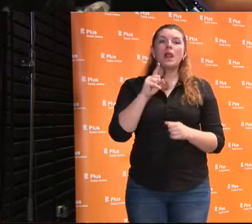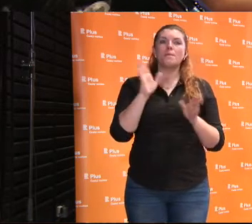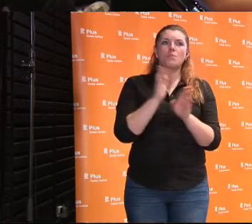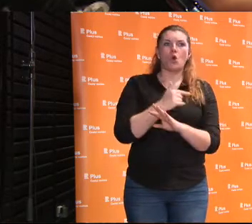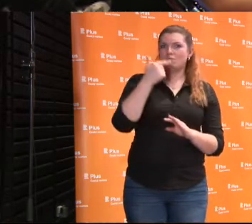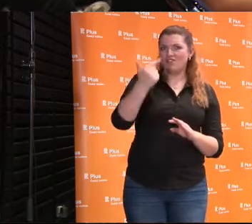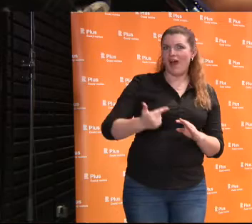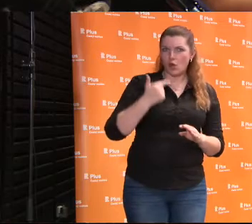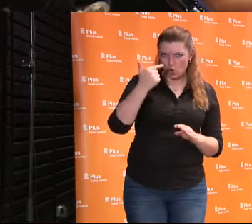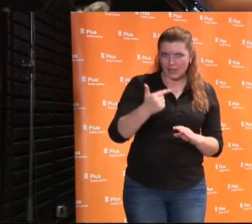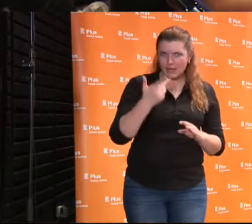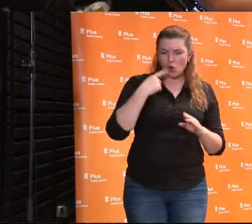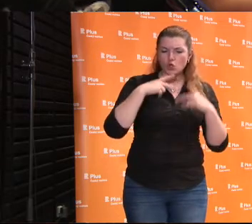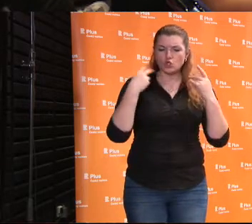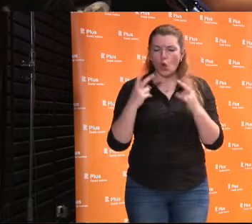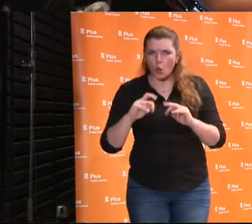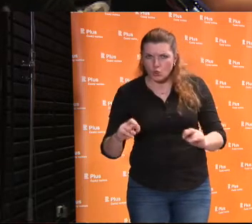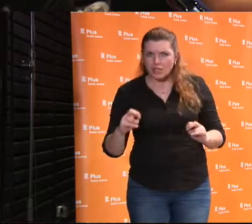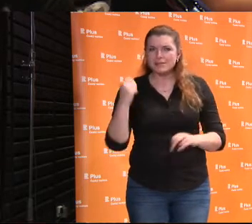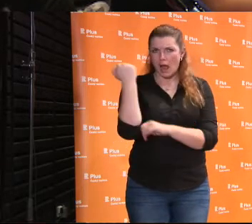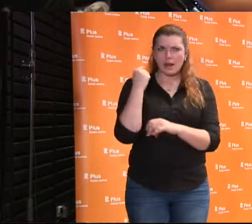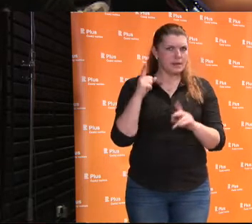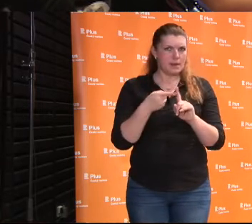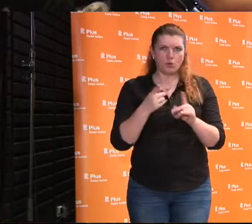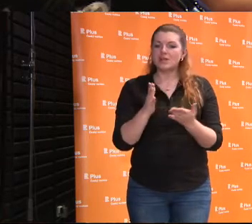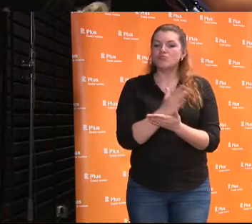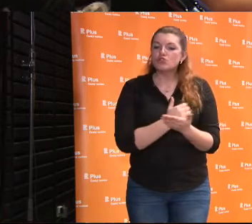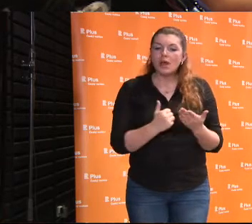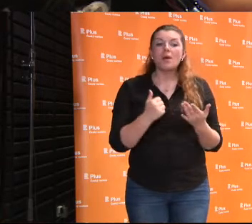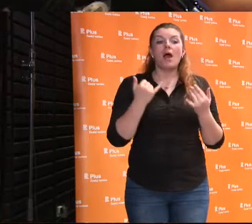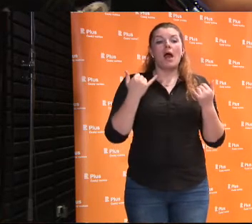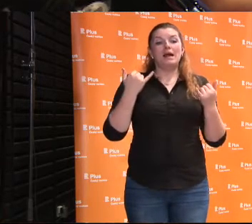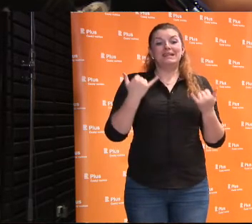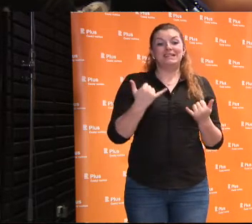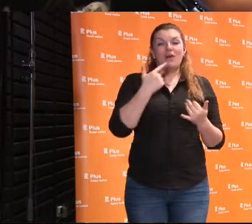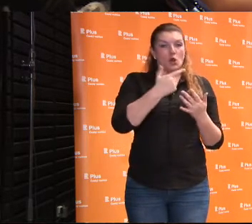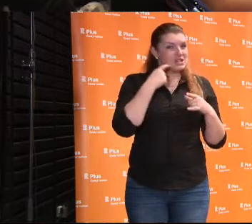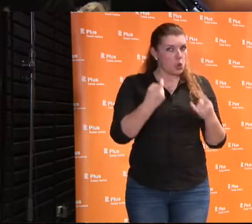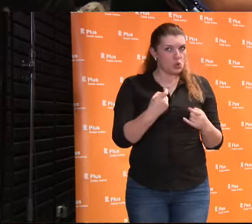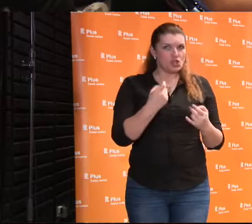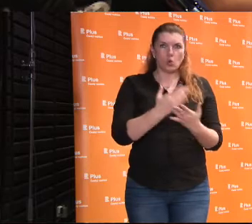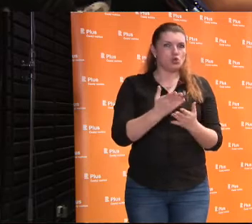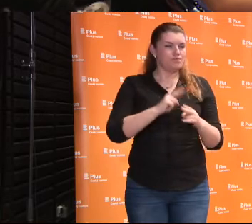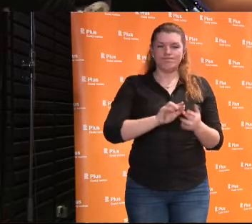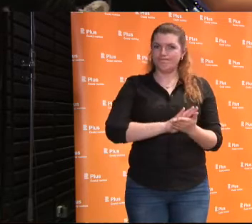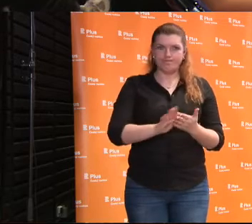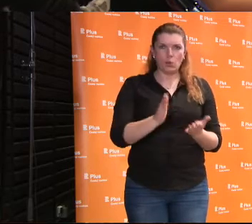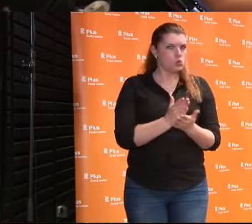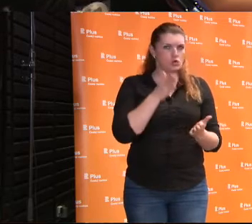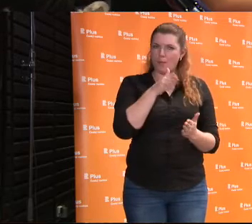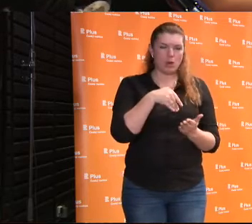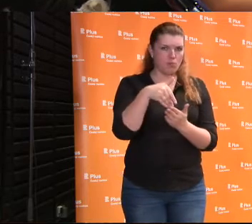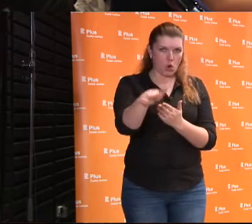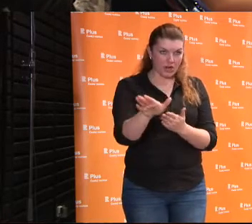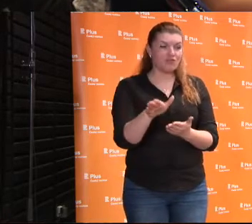od tohoto fenoménu pro tuto chvíli nepokračuje a nebude pokračovat. My jsme se